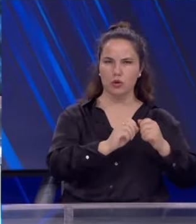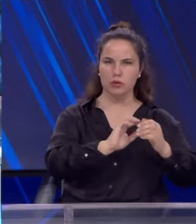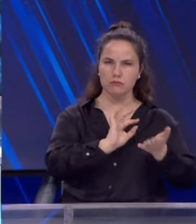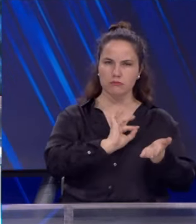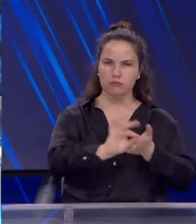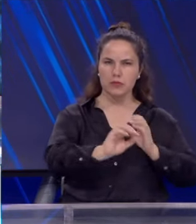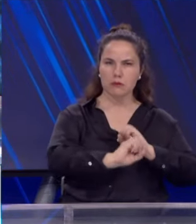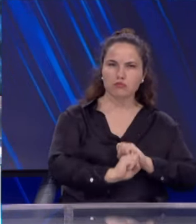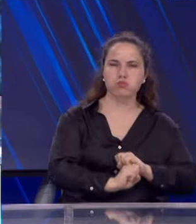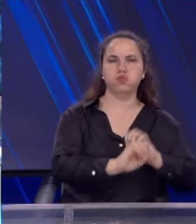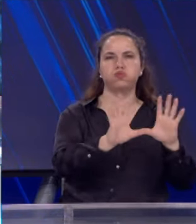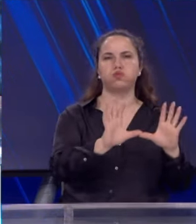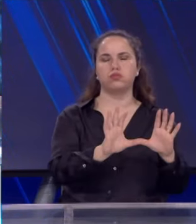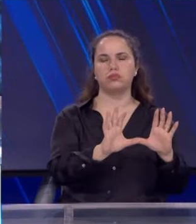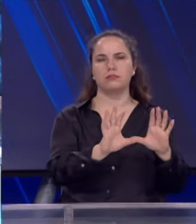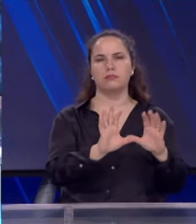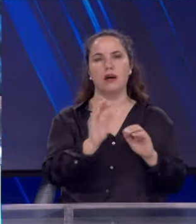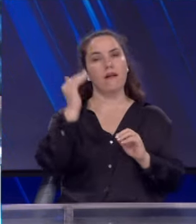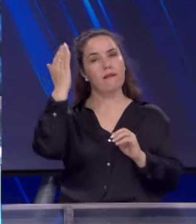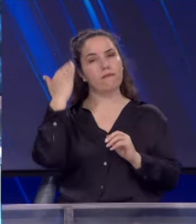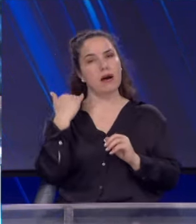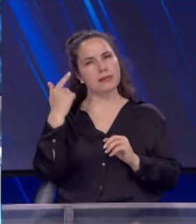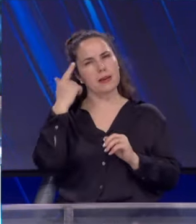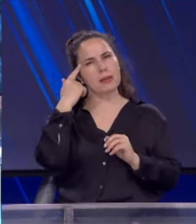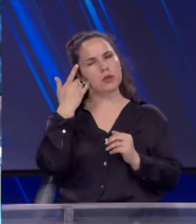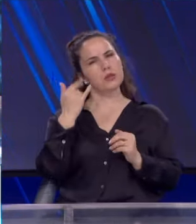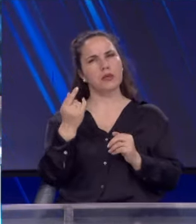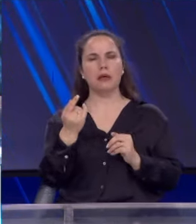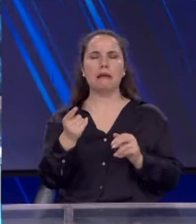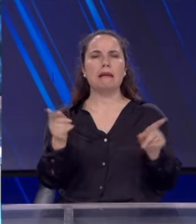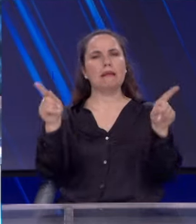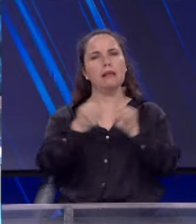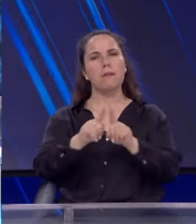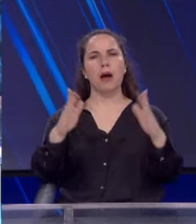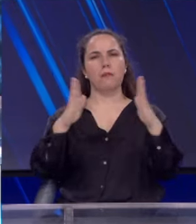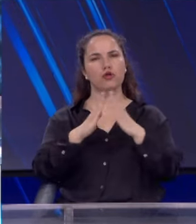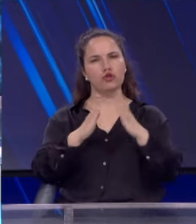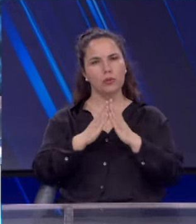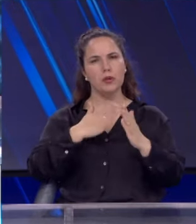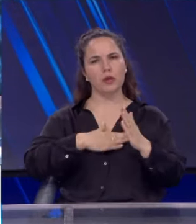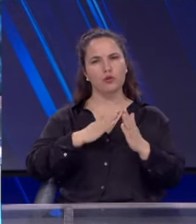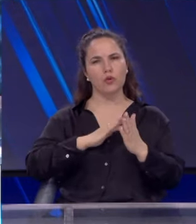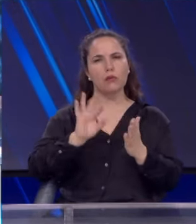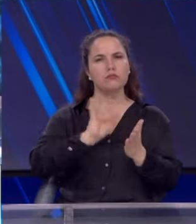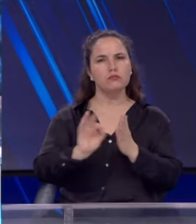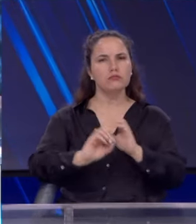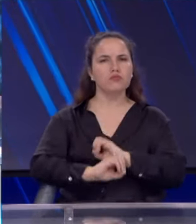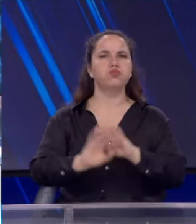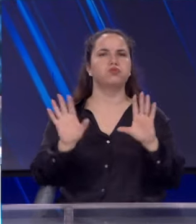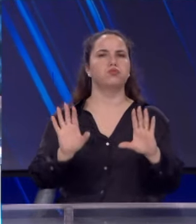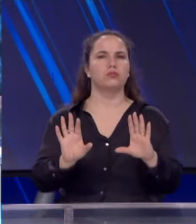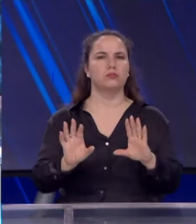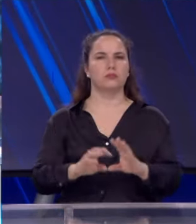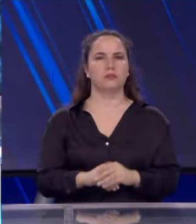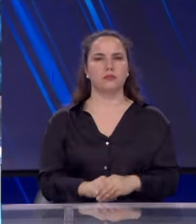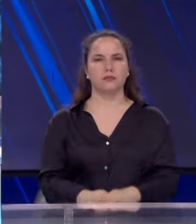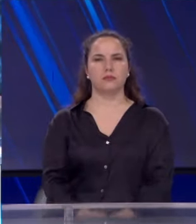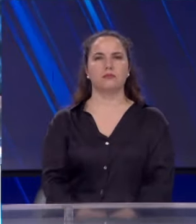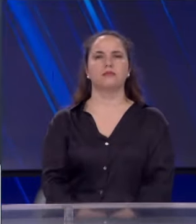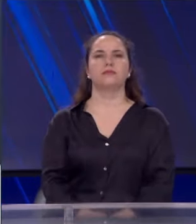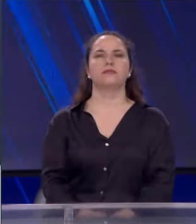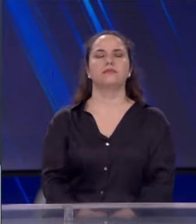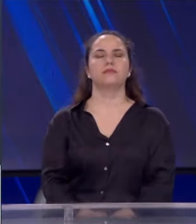nga Tirana kishte planifikuar të dishte edhe shtëpinë e tij pasi ja kishte blerë bashkë me makinën gjatë kohës që dinin bashkë.